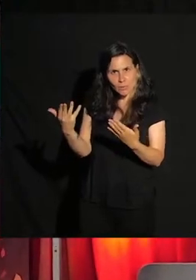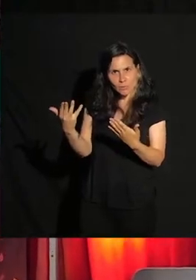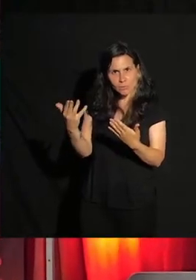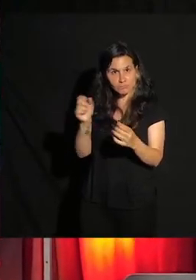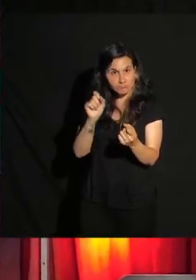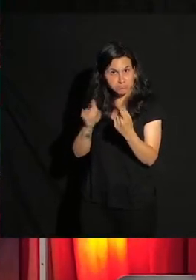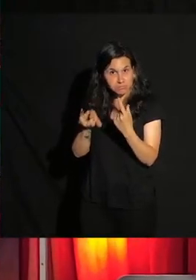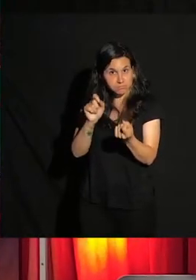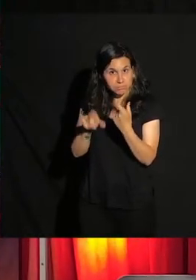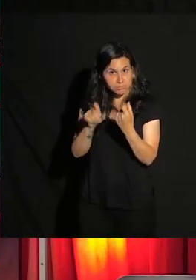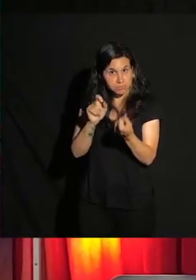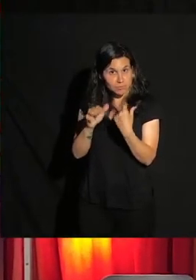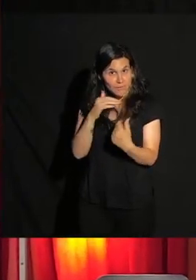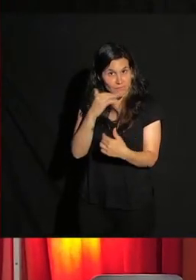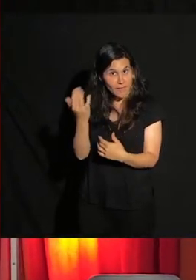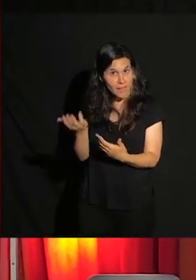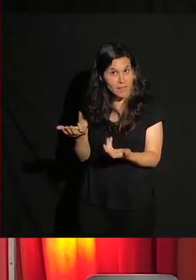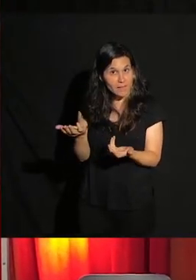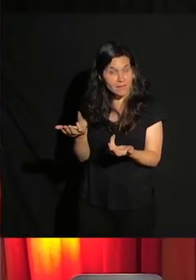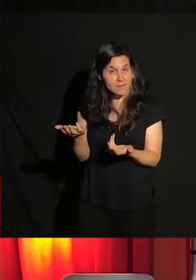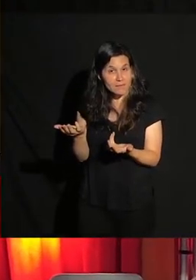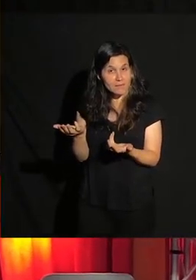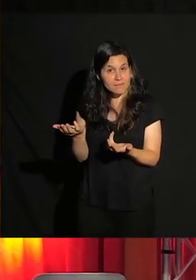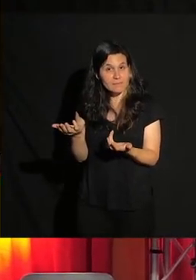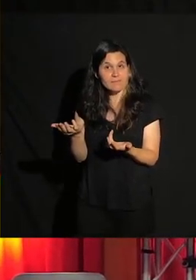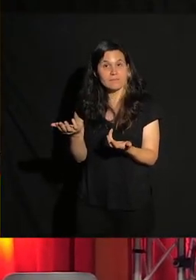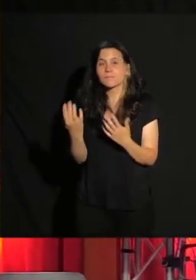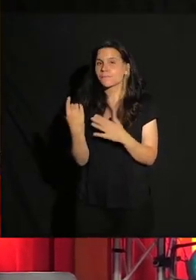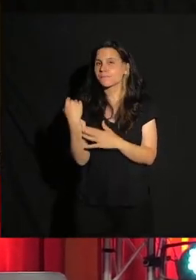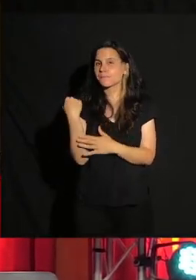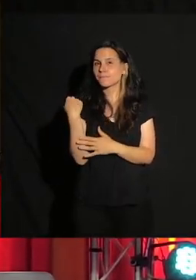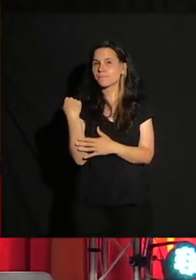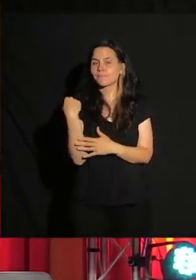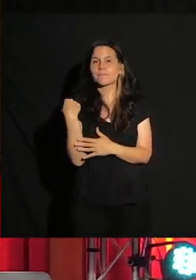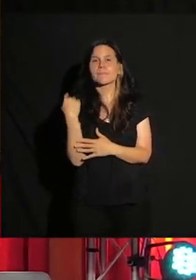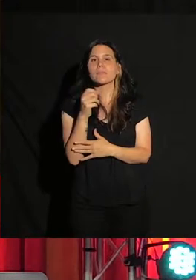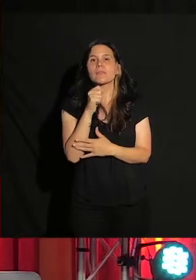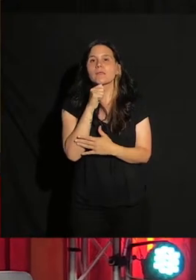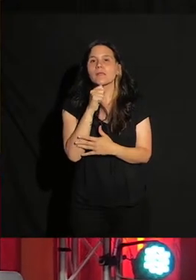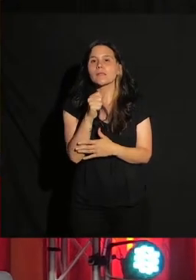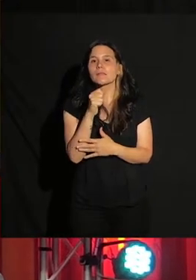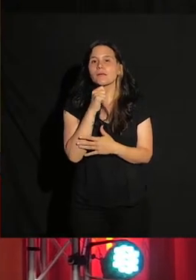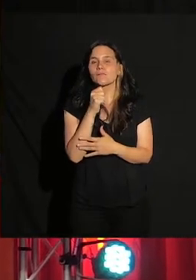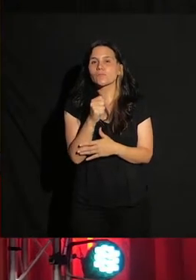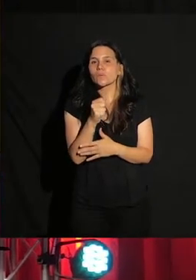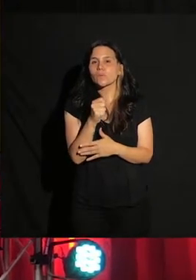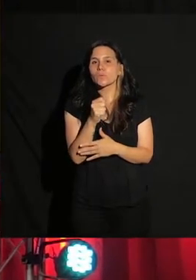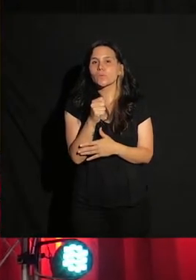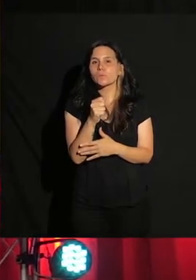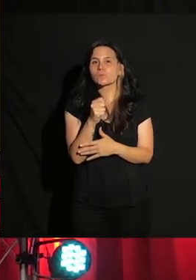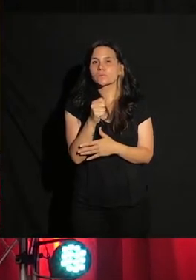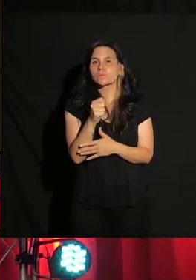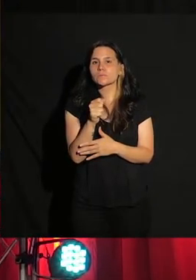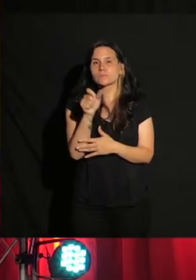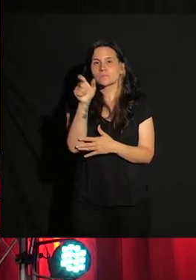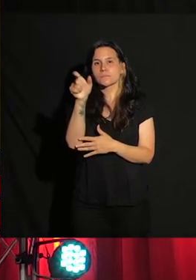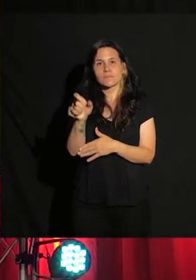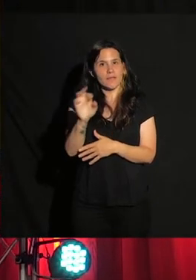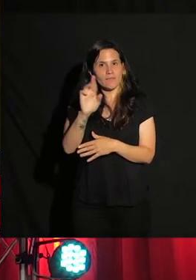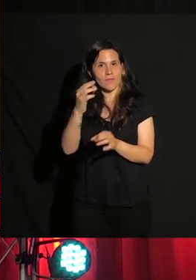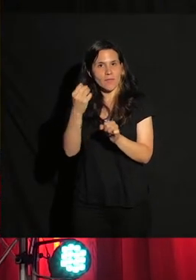Der Chat. Und gerade eben hat das Interview nämlich eine Studentin